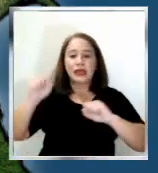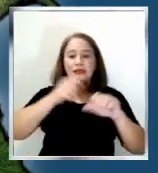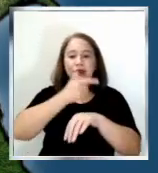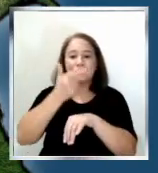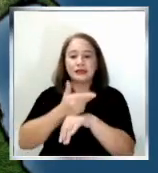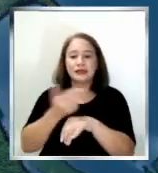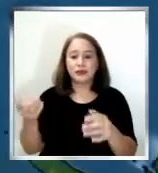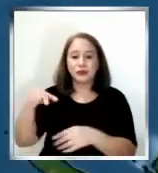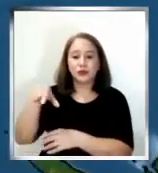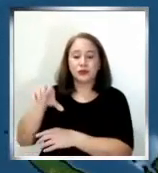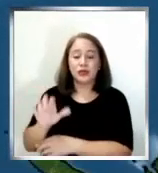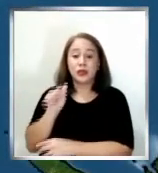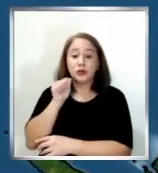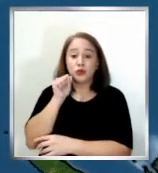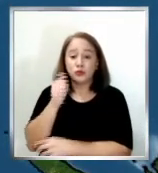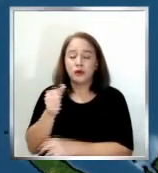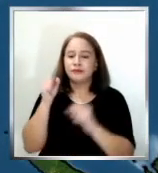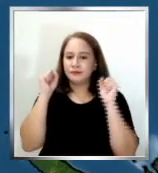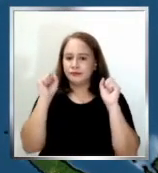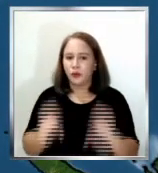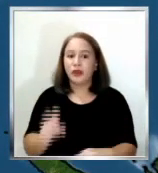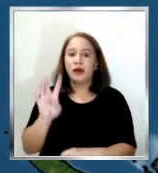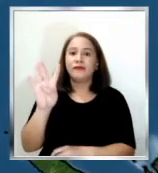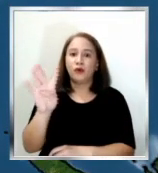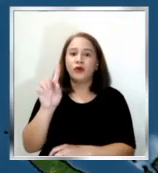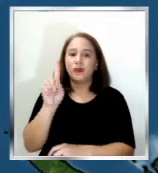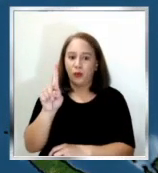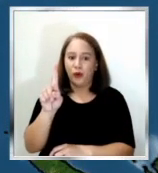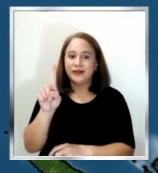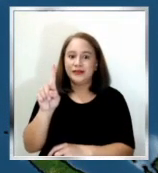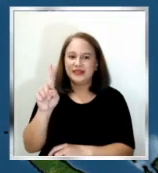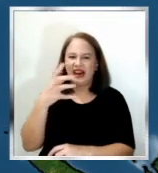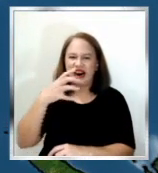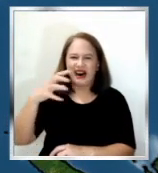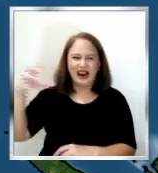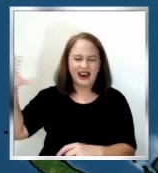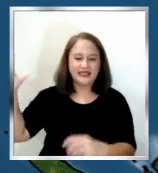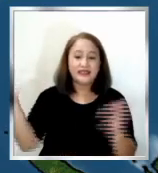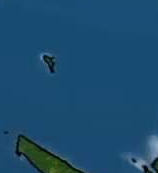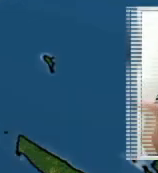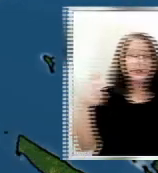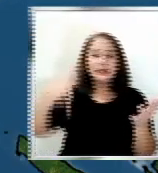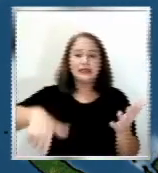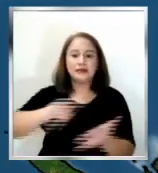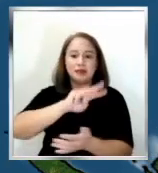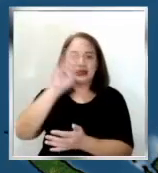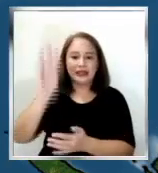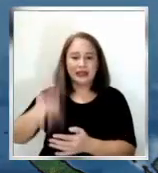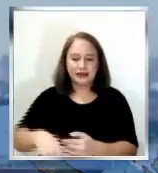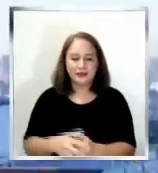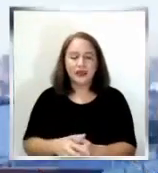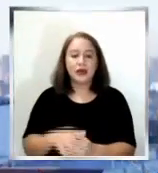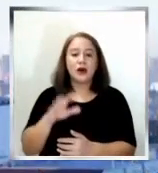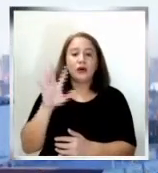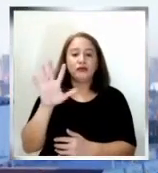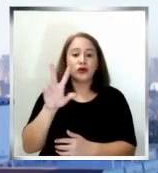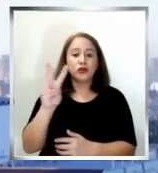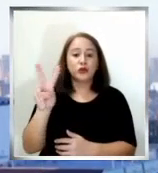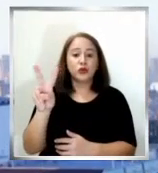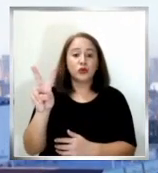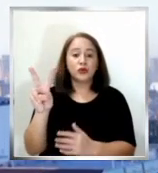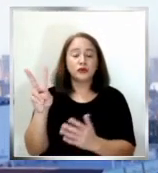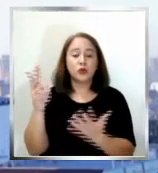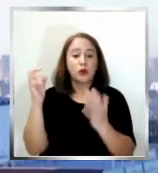bukas, posible ang 41 degrees Celsius na init factor dito sa Metro Manila. 42 degrees Celsius naman ang inaasahang init factor